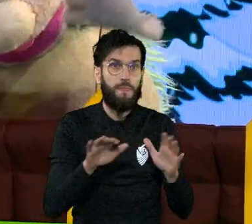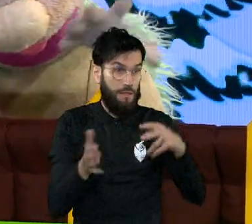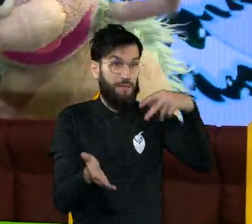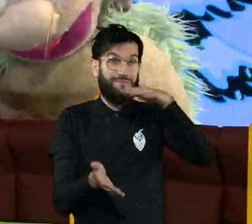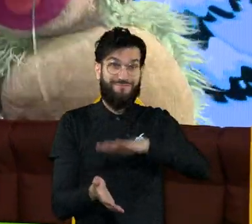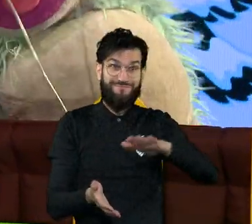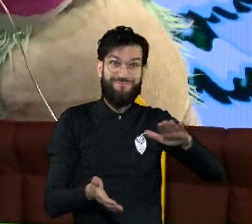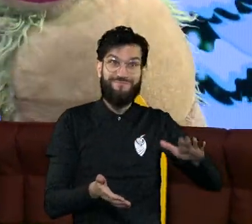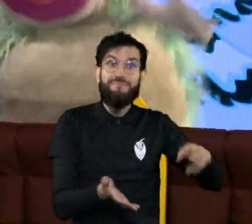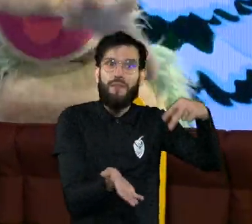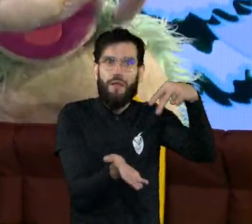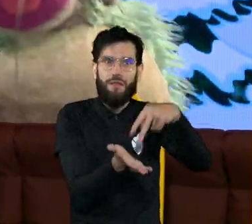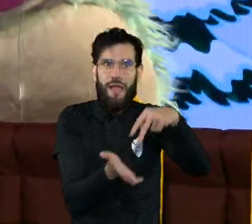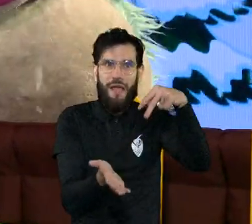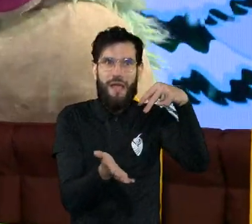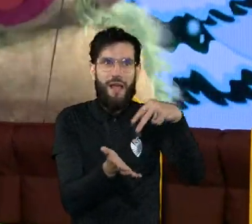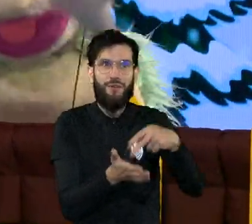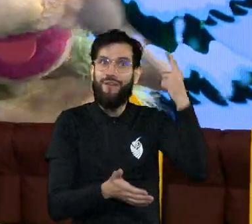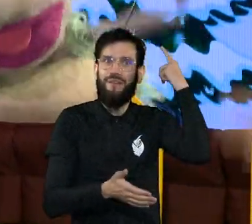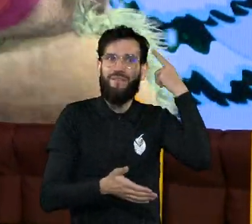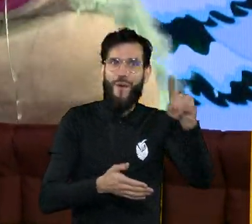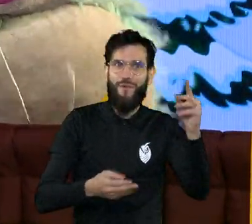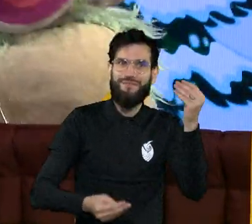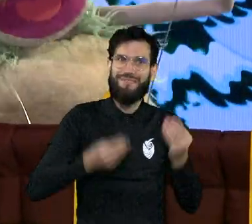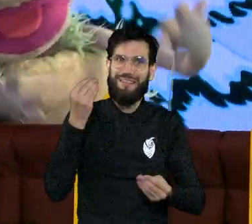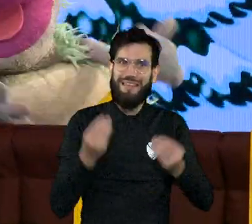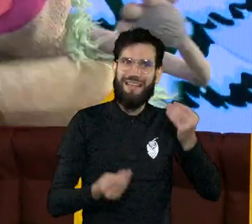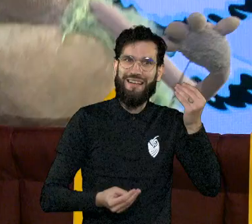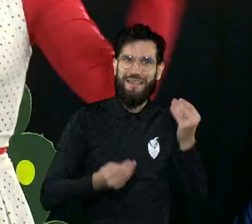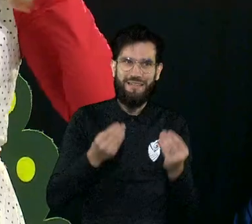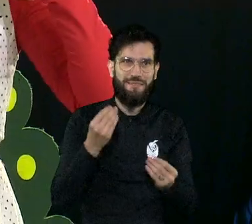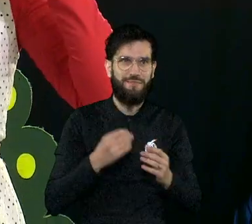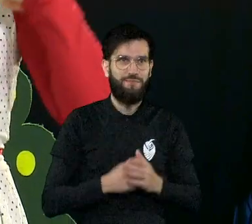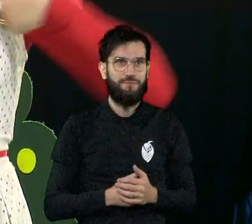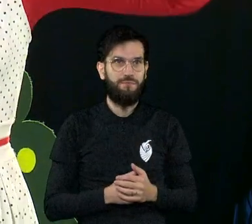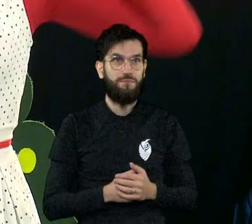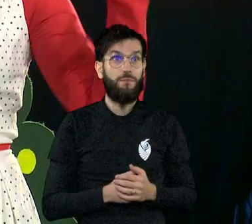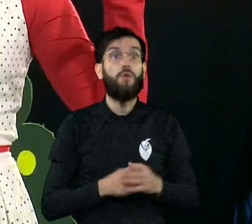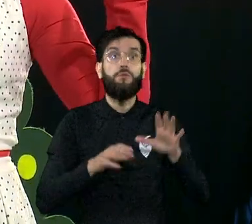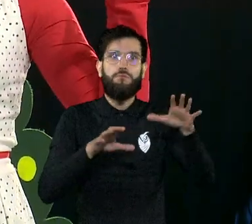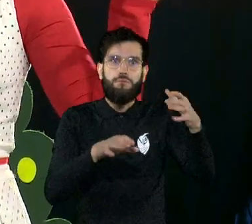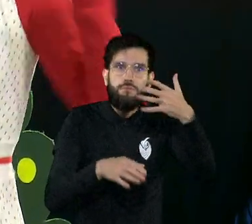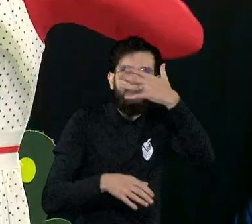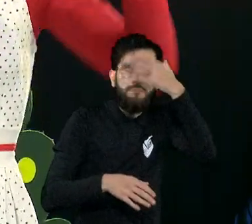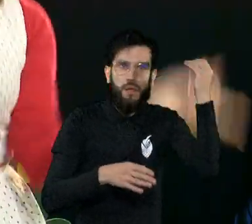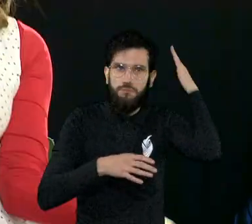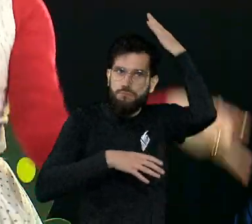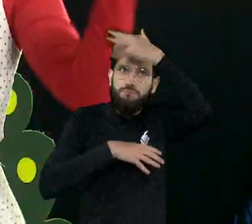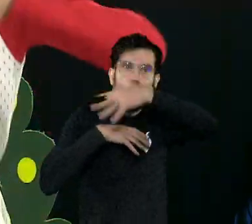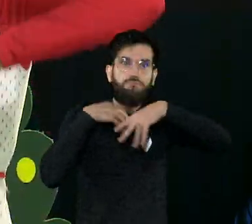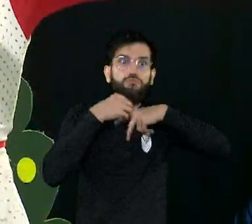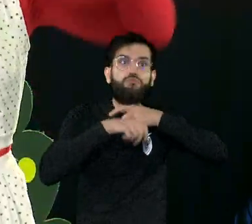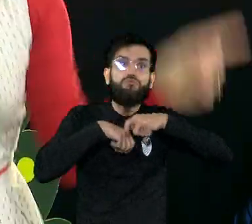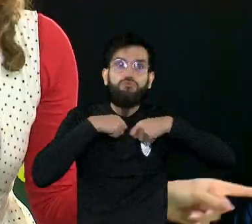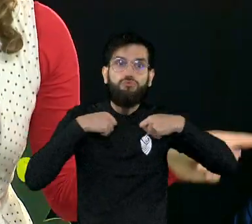Naša pieseň radostná v ústretí ti letí. Sober si šal rukavice,